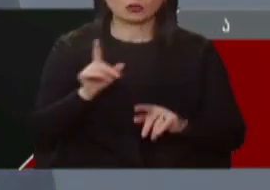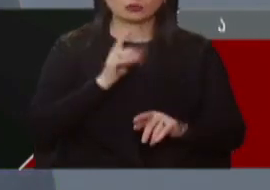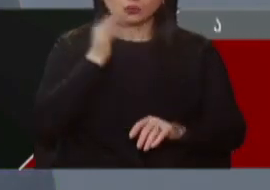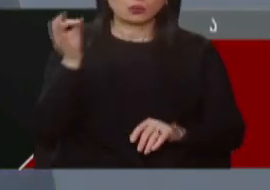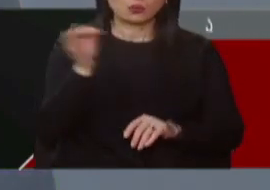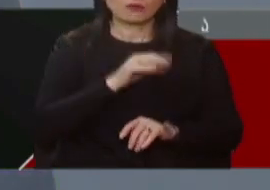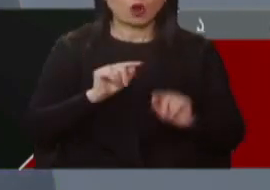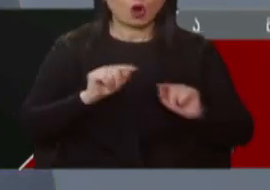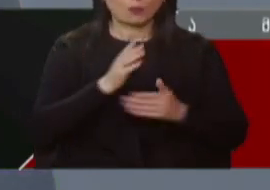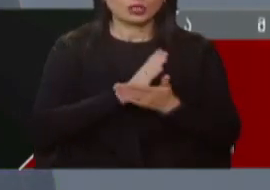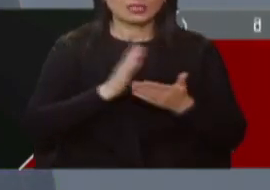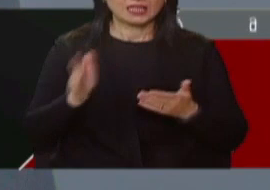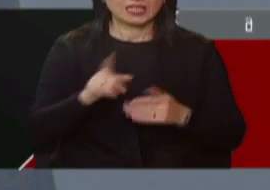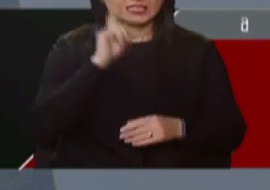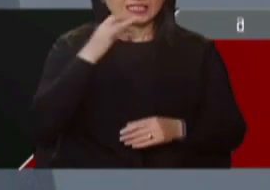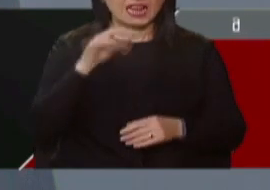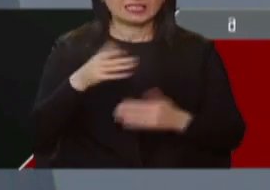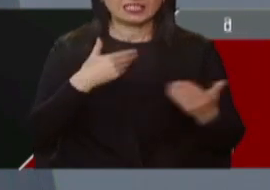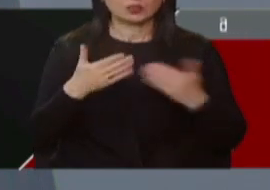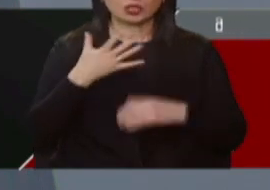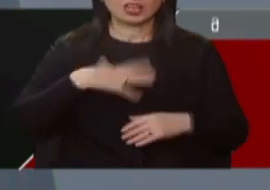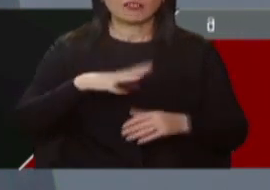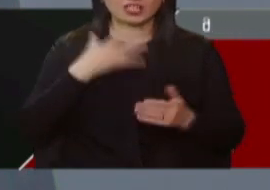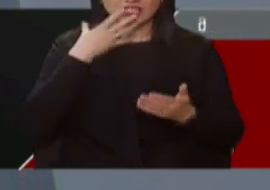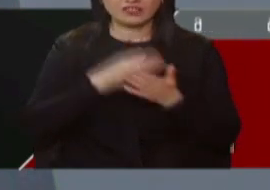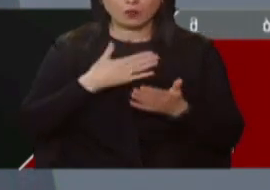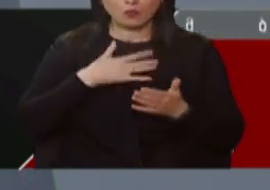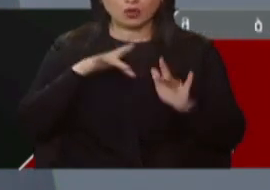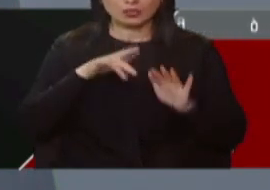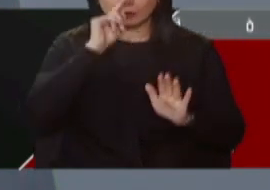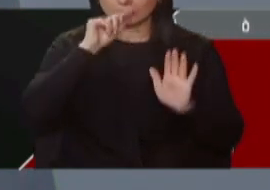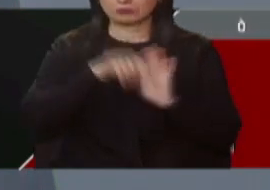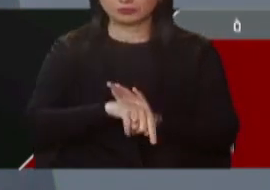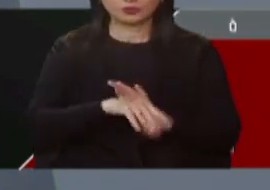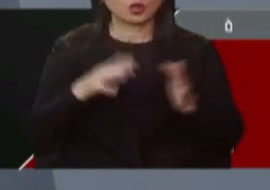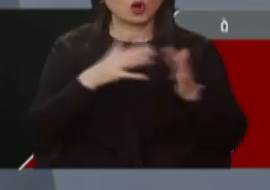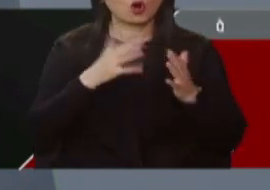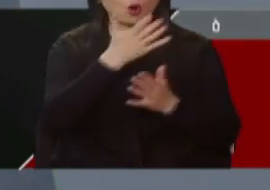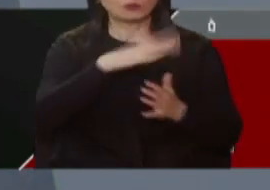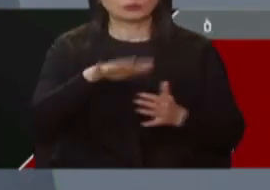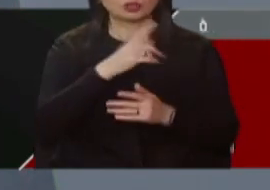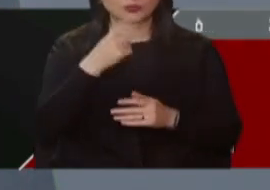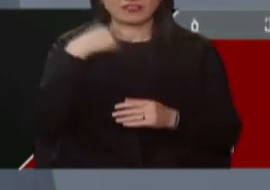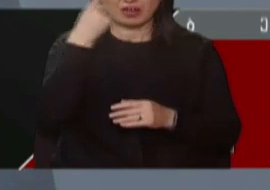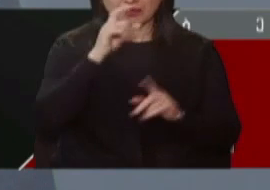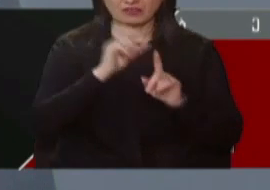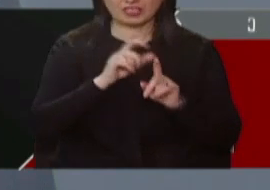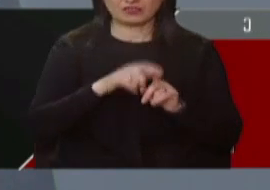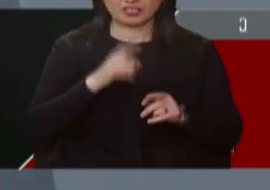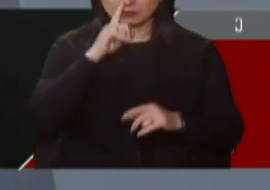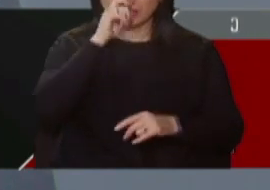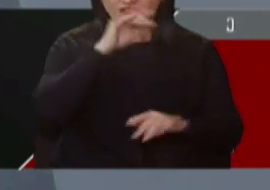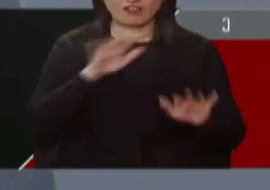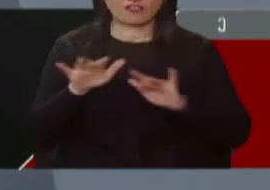elodeba opozitsiis natsilistvis ki Zelenskis motsodeba kveqnis shida sakmeebshi chareba omshi mqopi kveqnis pirveli piris gzamnel sakmaod